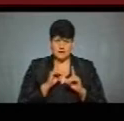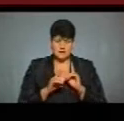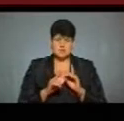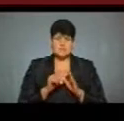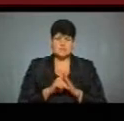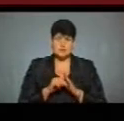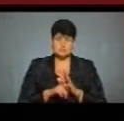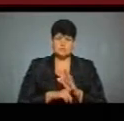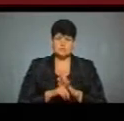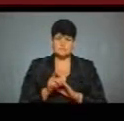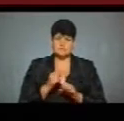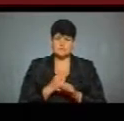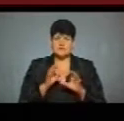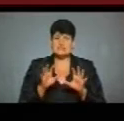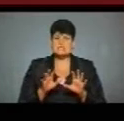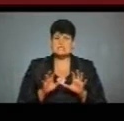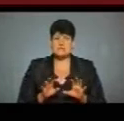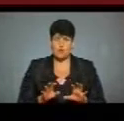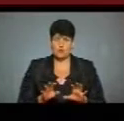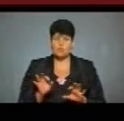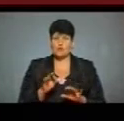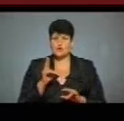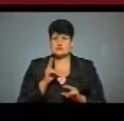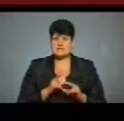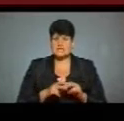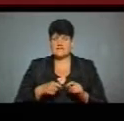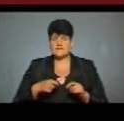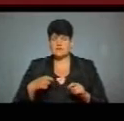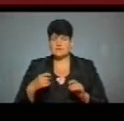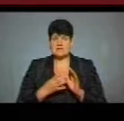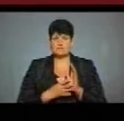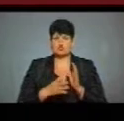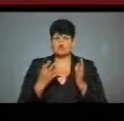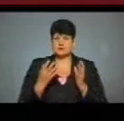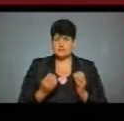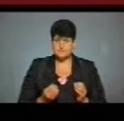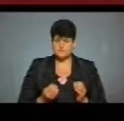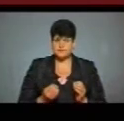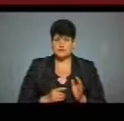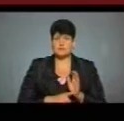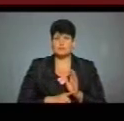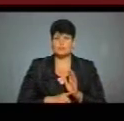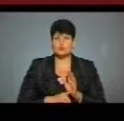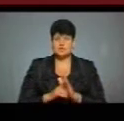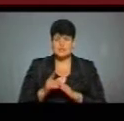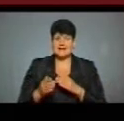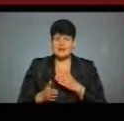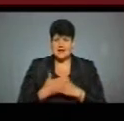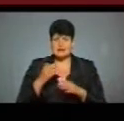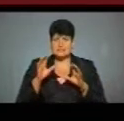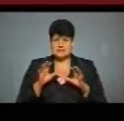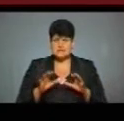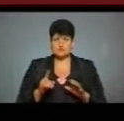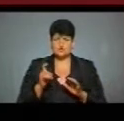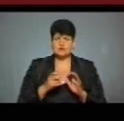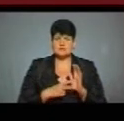значить, вступає в силу закон про закінчення відтермінування 90 днів. Тобто вступає каральний закон оцих 170 тисяч